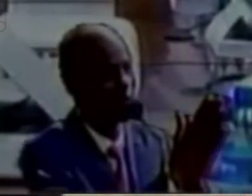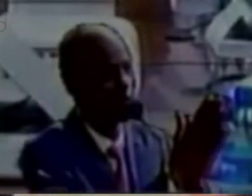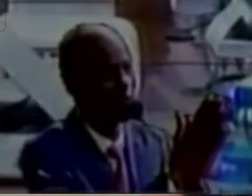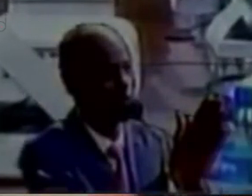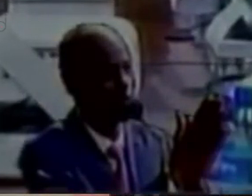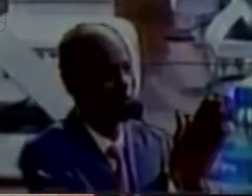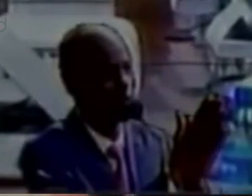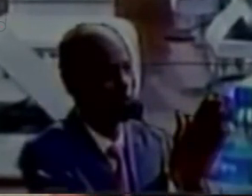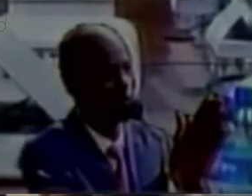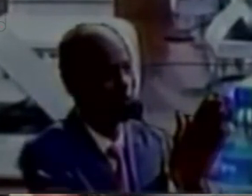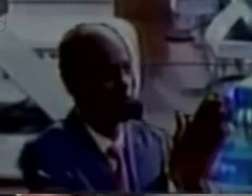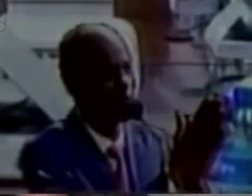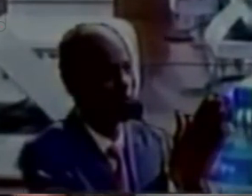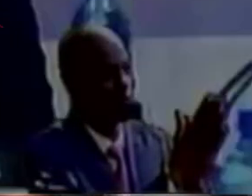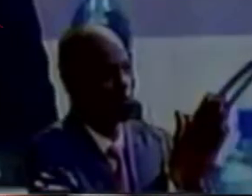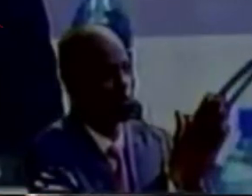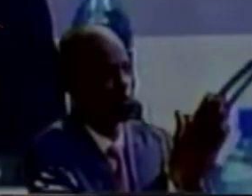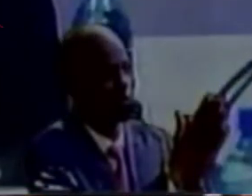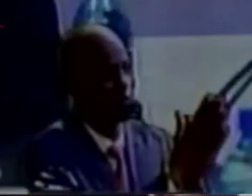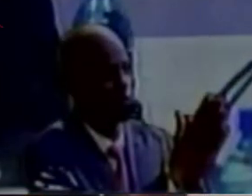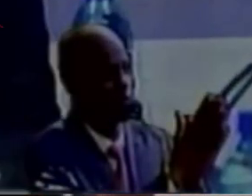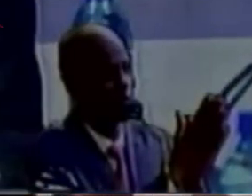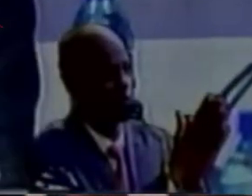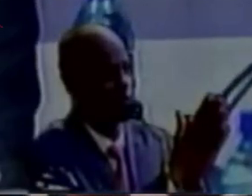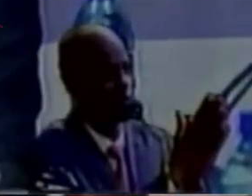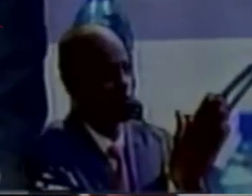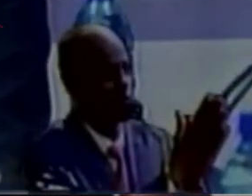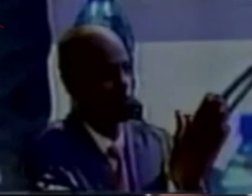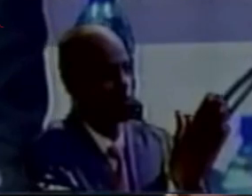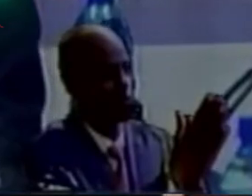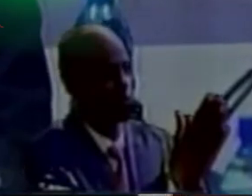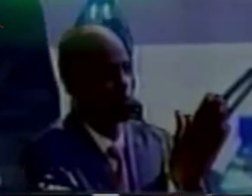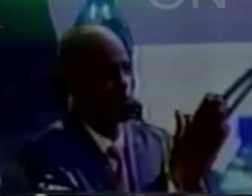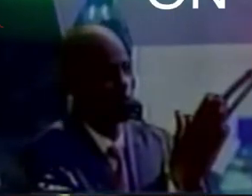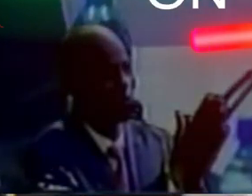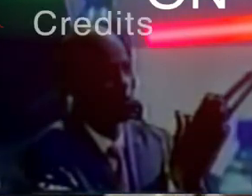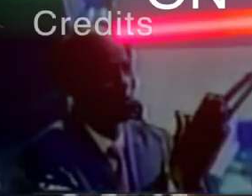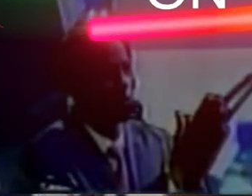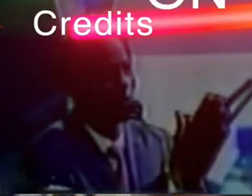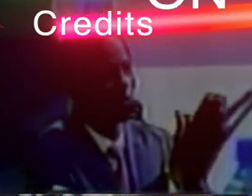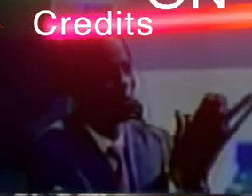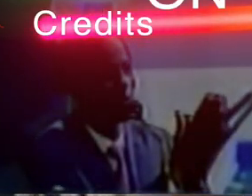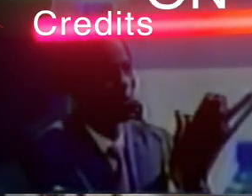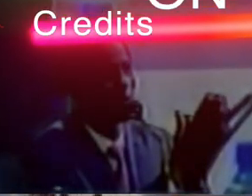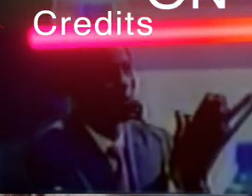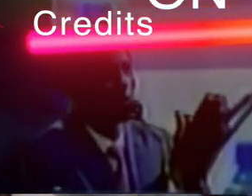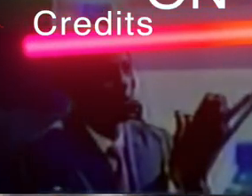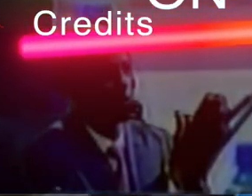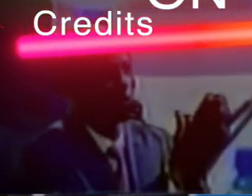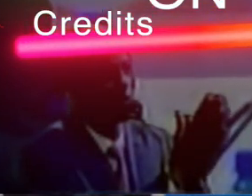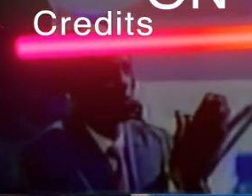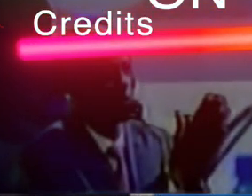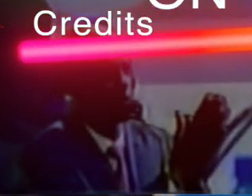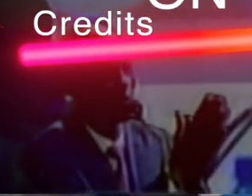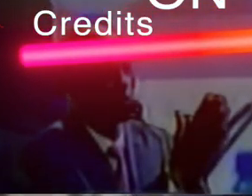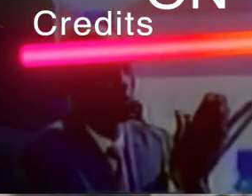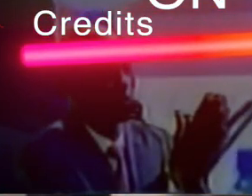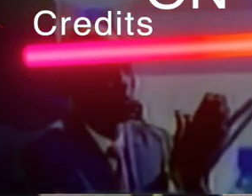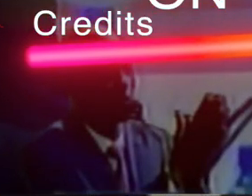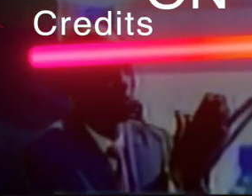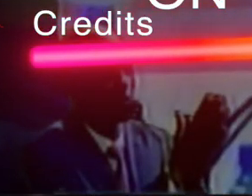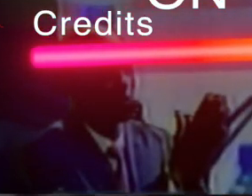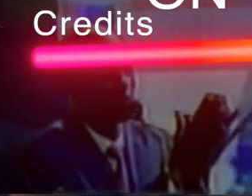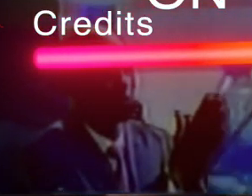reconnaître que ce sera extrêmement difficile. Ce matin, nous nous réunissons dans un contexte particulier, où la région du Sud a